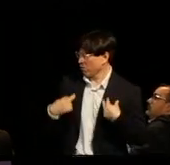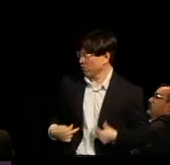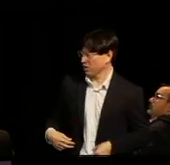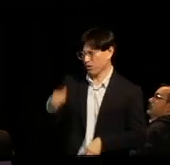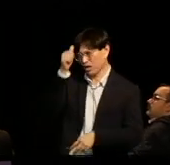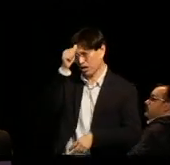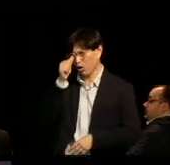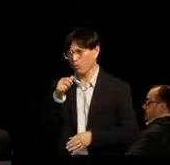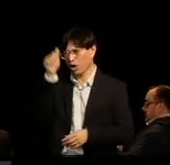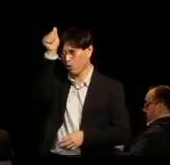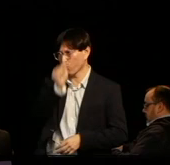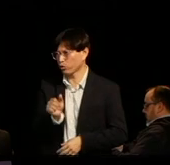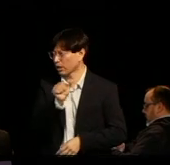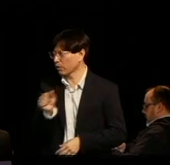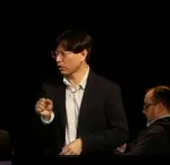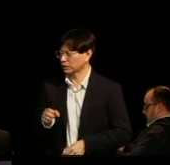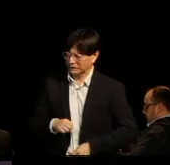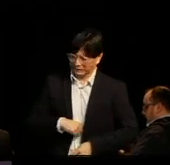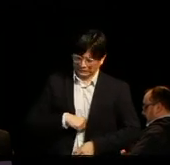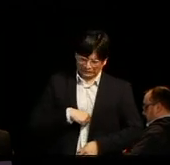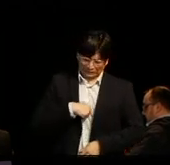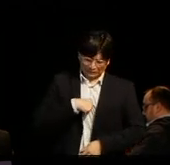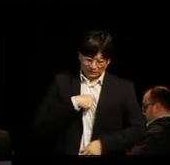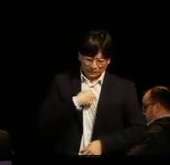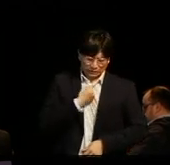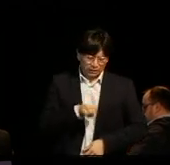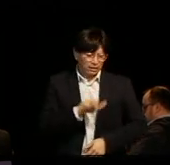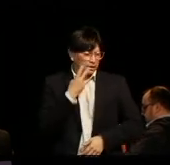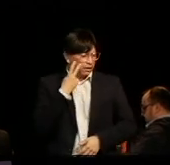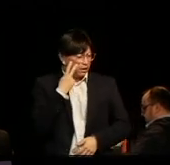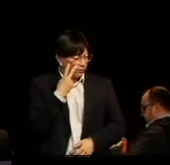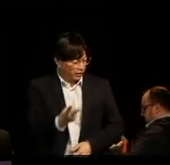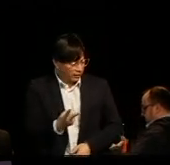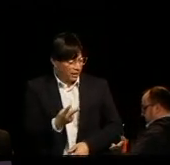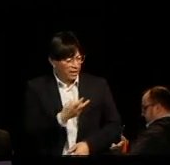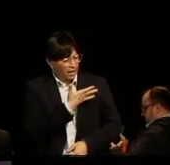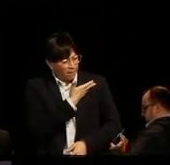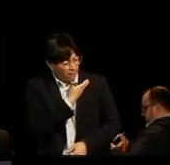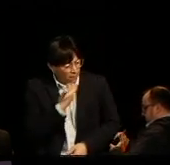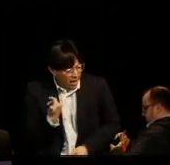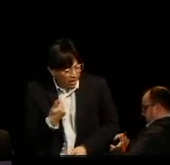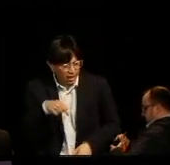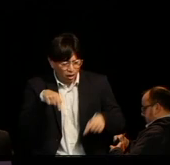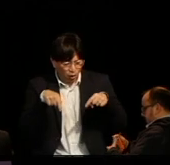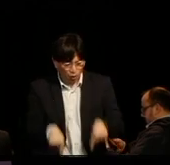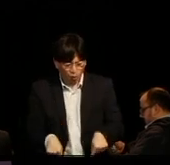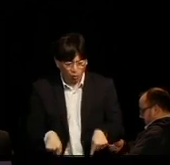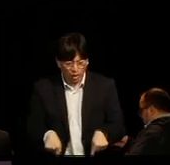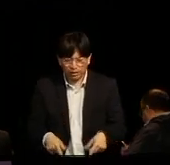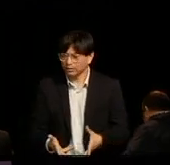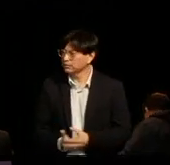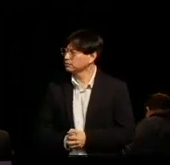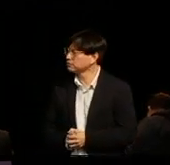comunità Cristiana il dolore di vedere che non sono tutti qui che c'è qualcuno che non è venuto perché si è